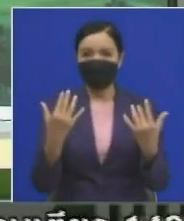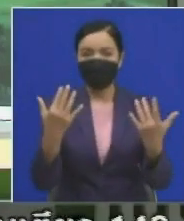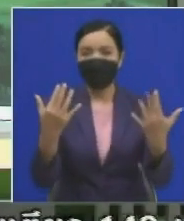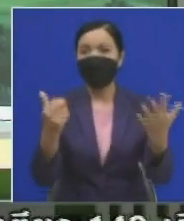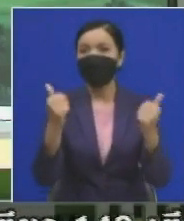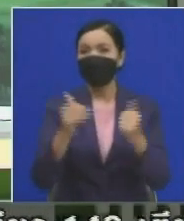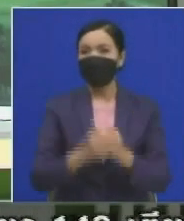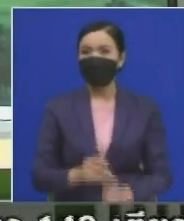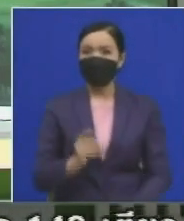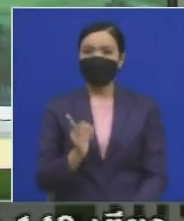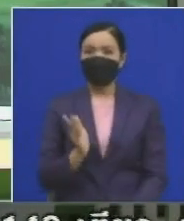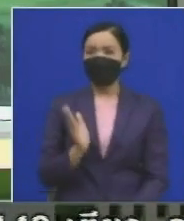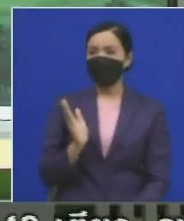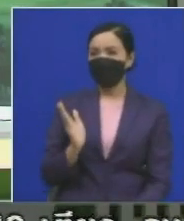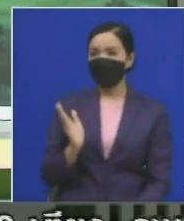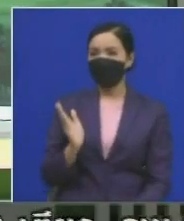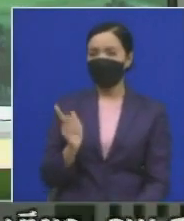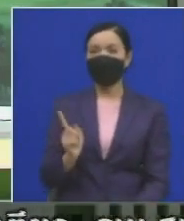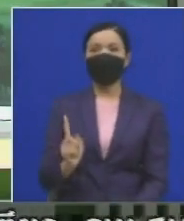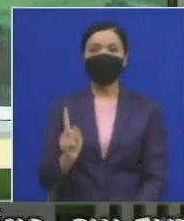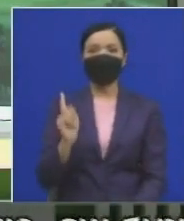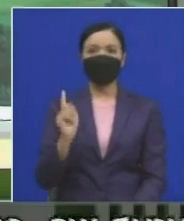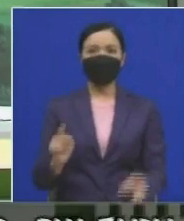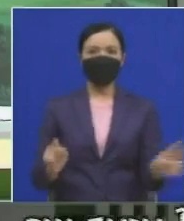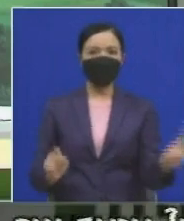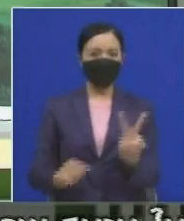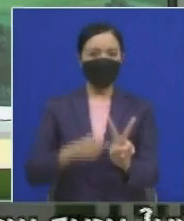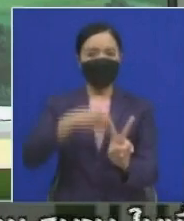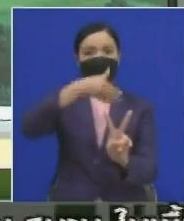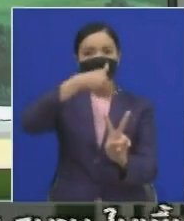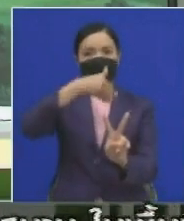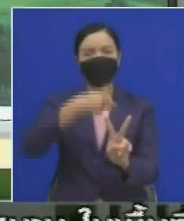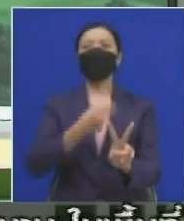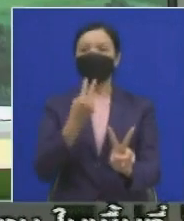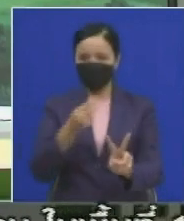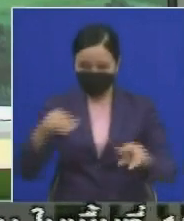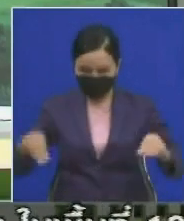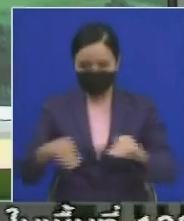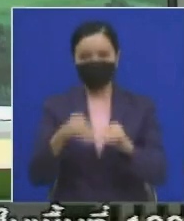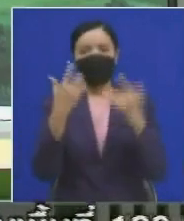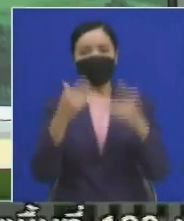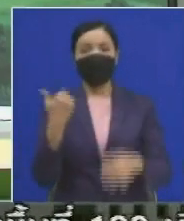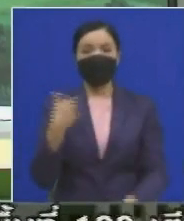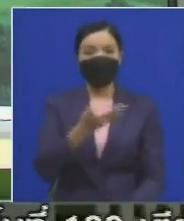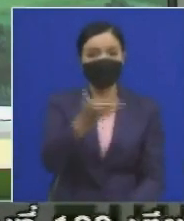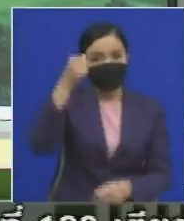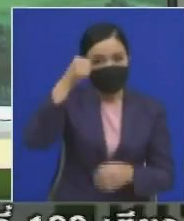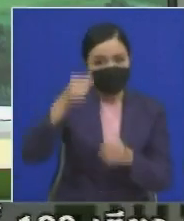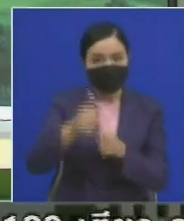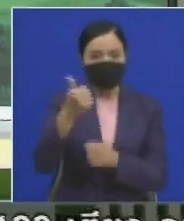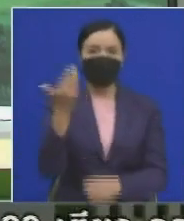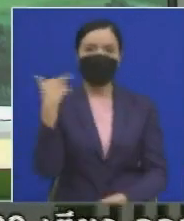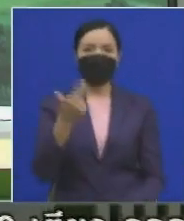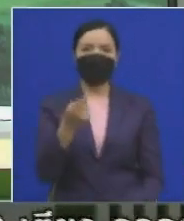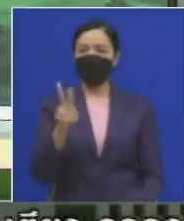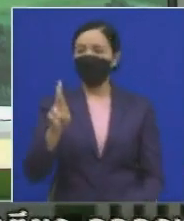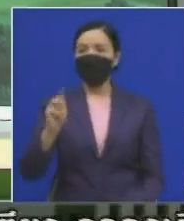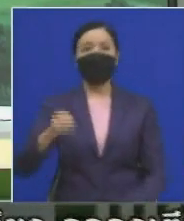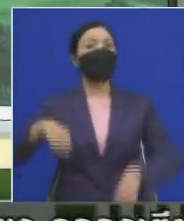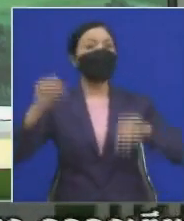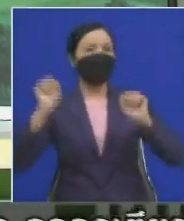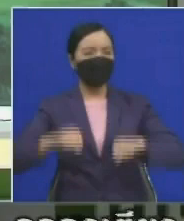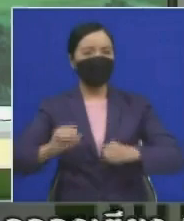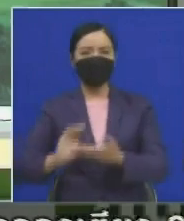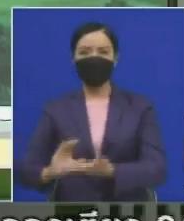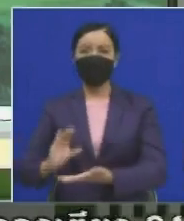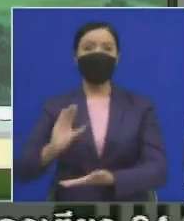วก็เทียอยด้านหงนี้นะครับด้านหังนี้ก็คอสิงที่กำลงจะเกิดขึ้น ถ้าผชมพจำไดมกวนนี้ร.ม. อนุมัิให้มี